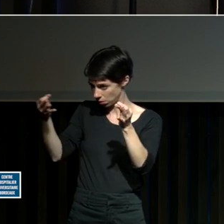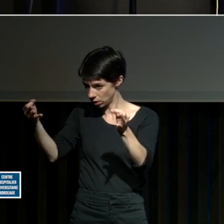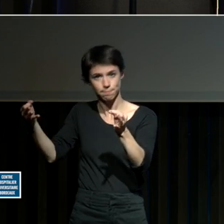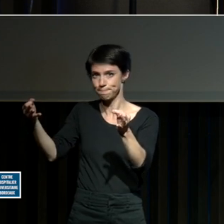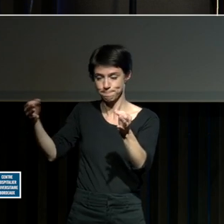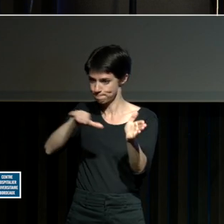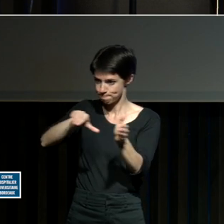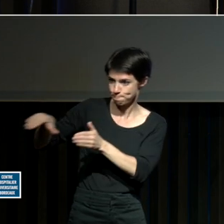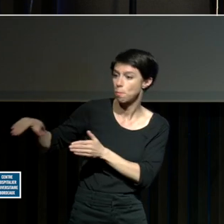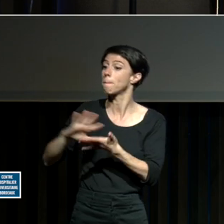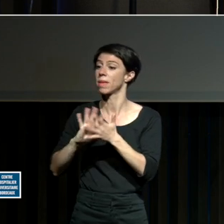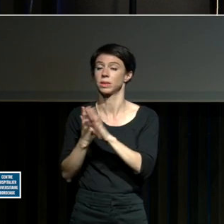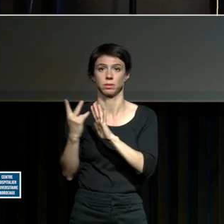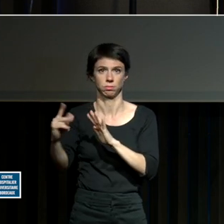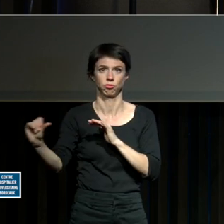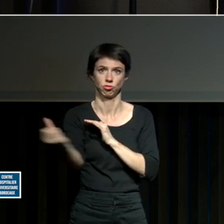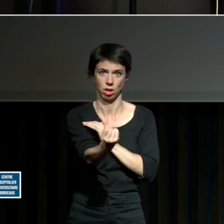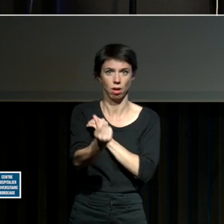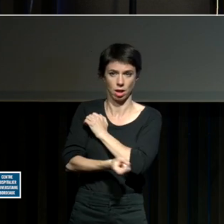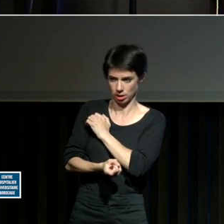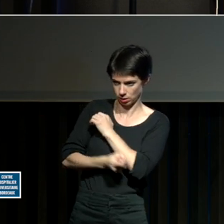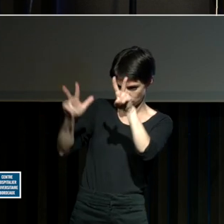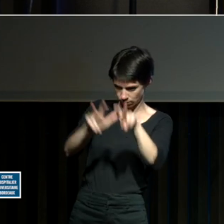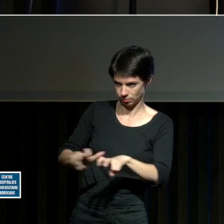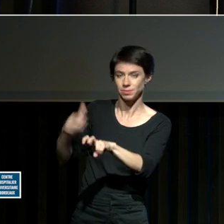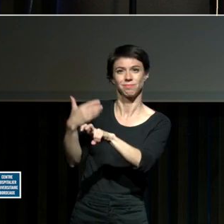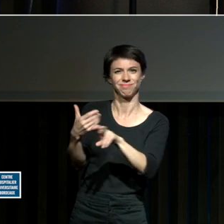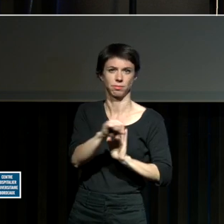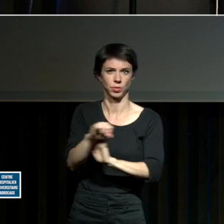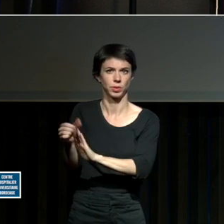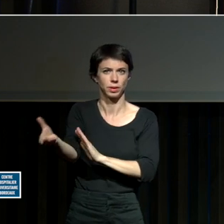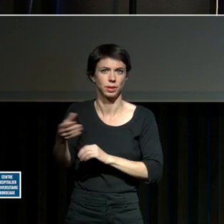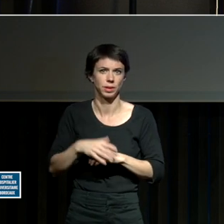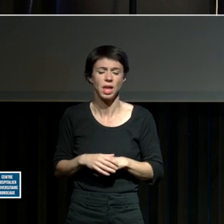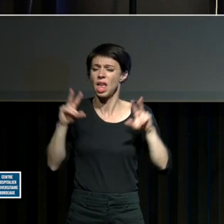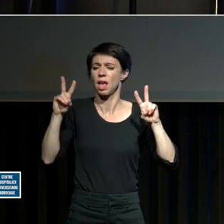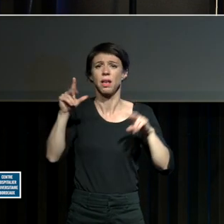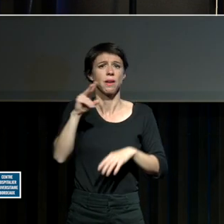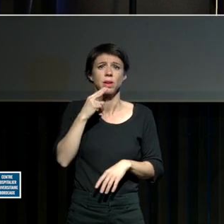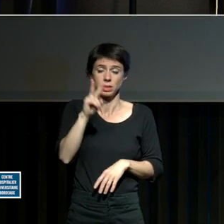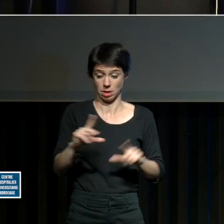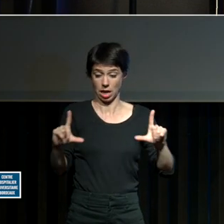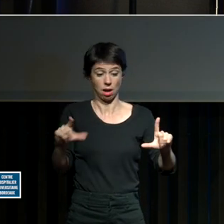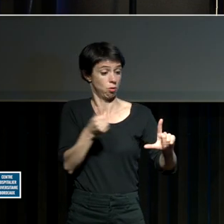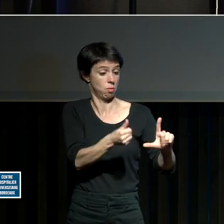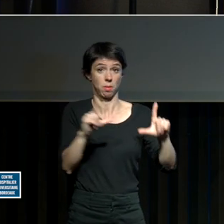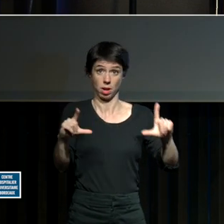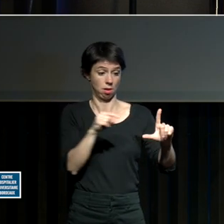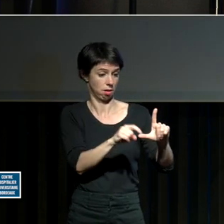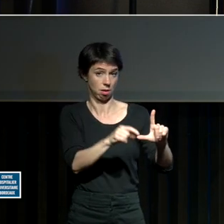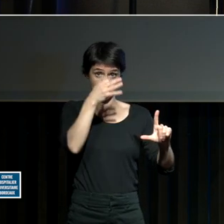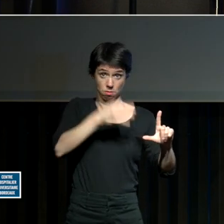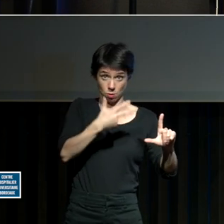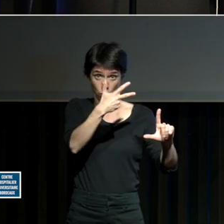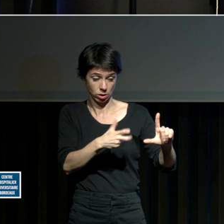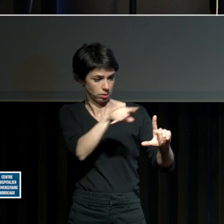modalités d'usage avec l'idée que finalement, plus que l'écran en lui-même, c'est plutôt l'usage que nous allons en faire qui va